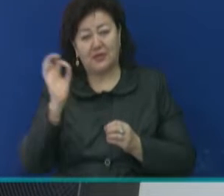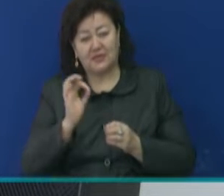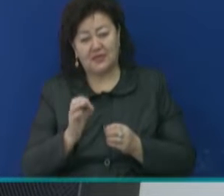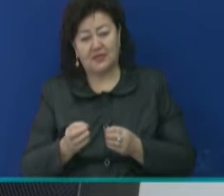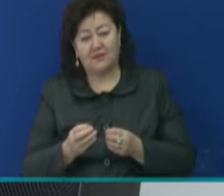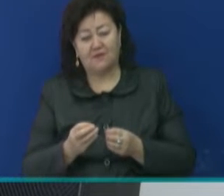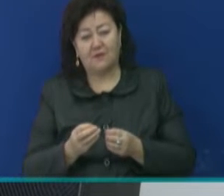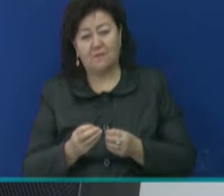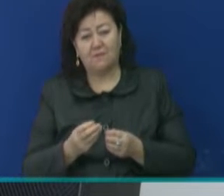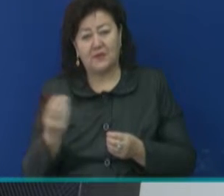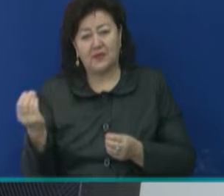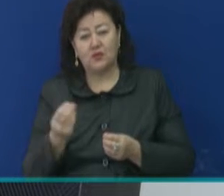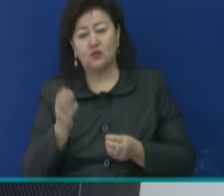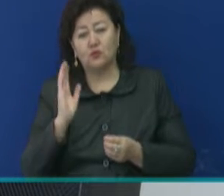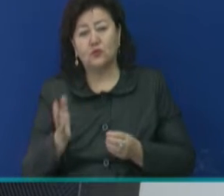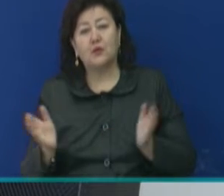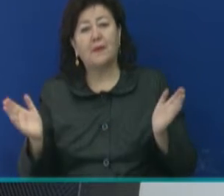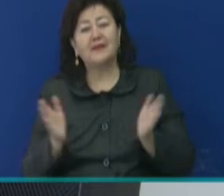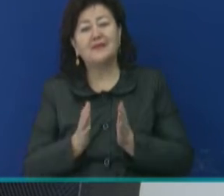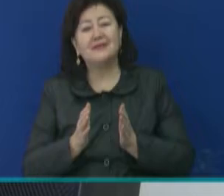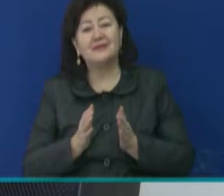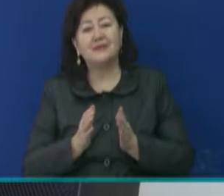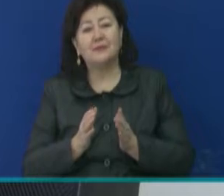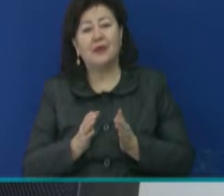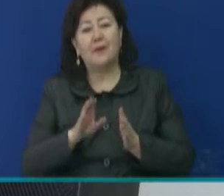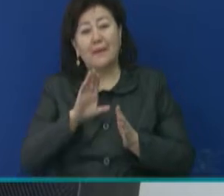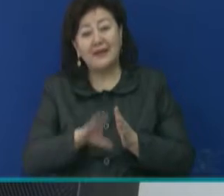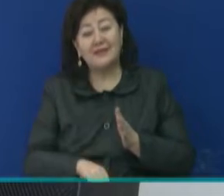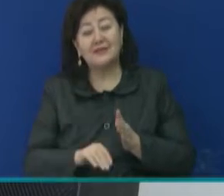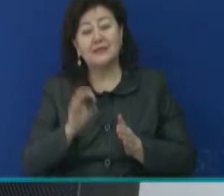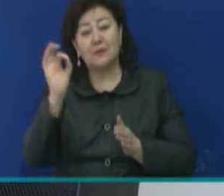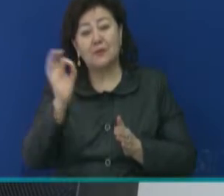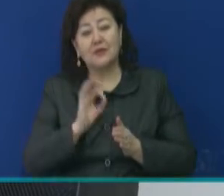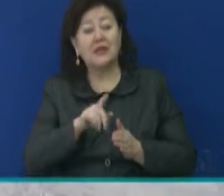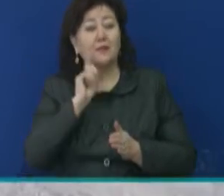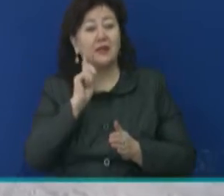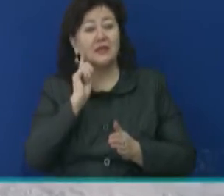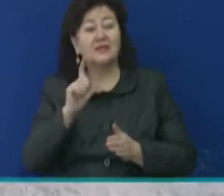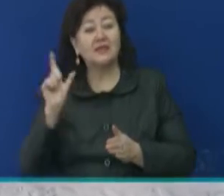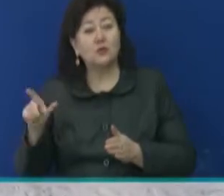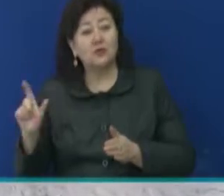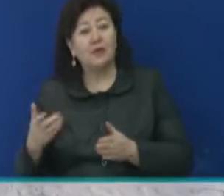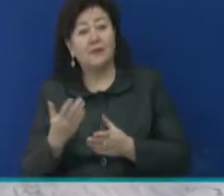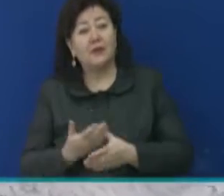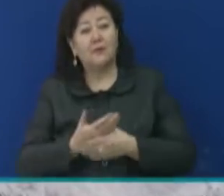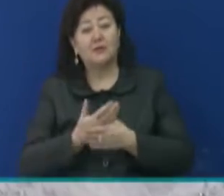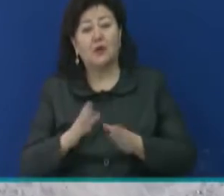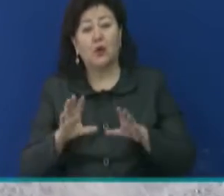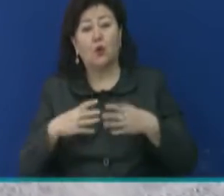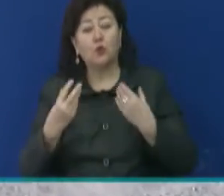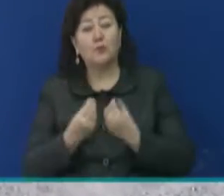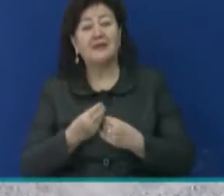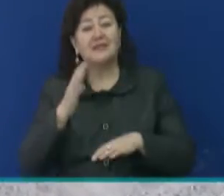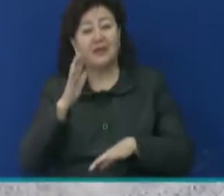также будет по низким процентам предоставляться эта программа именно для молодежи при поддержке банка